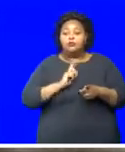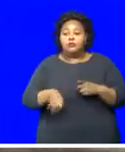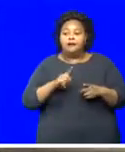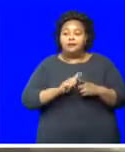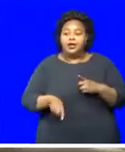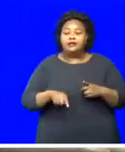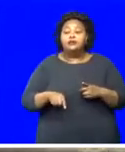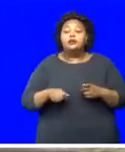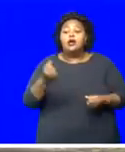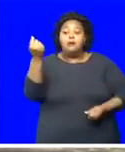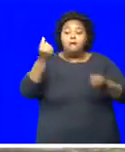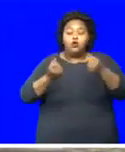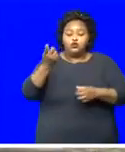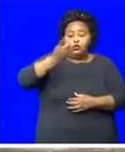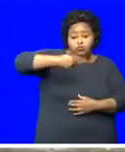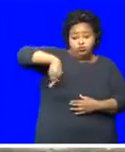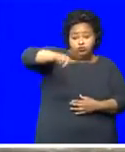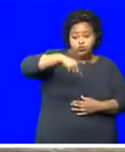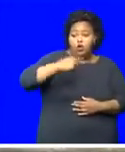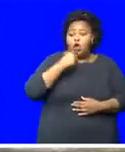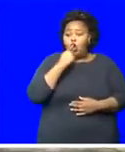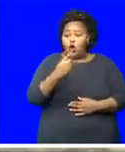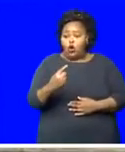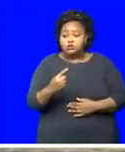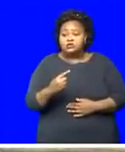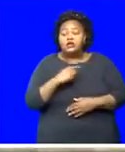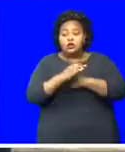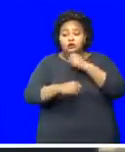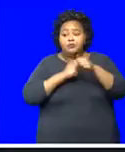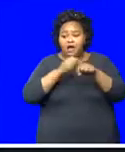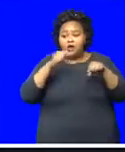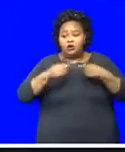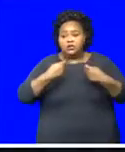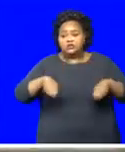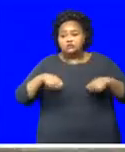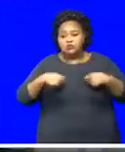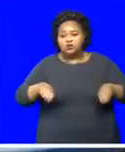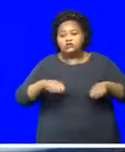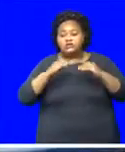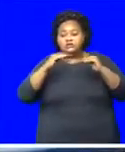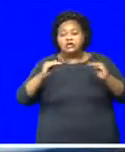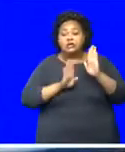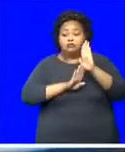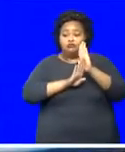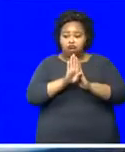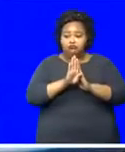kwenyuka lizinga lalo mdlalo lonyaka nakacathanisa neminyaka wa